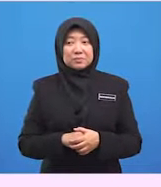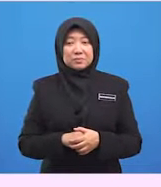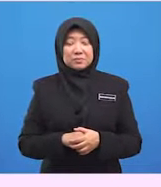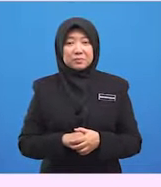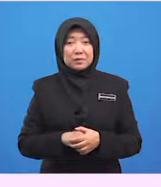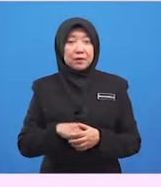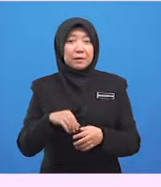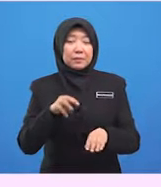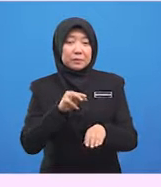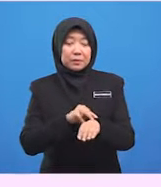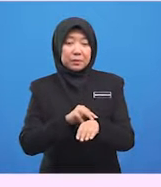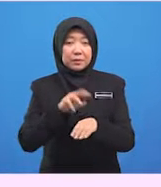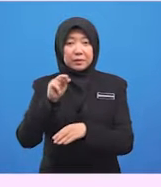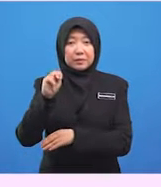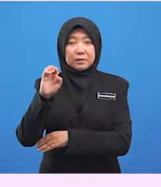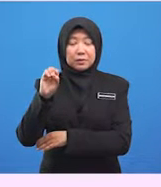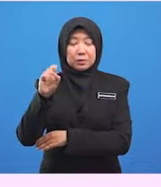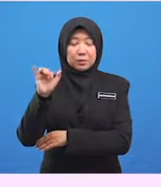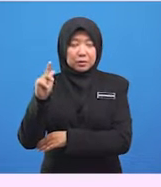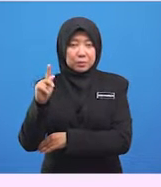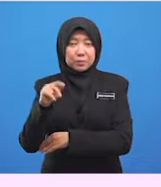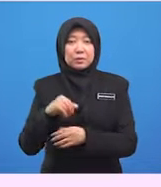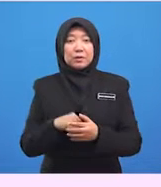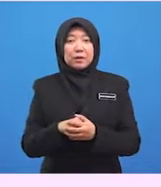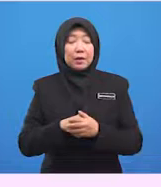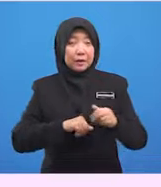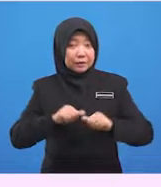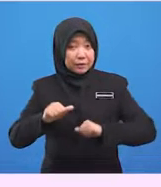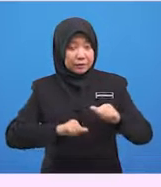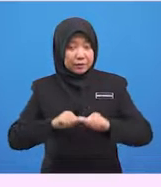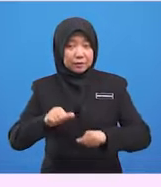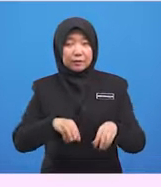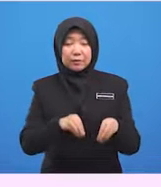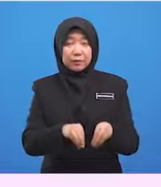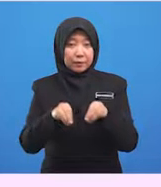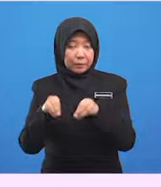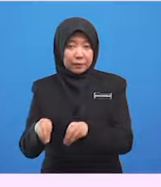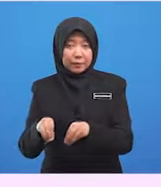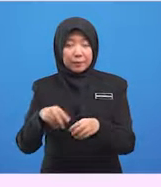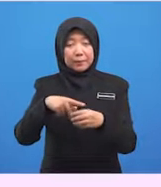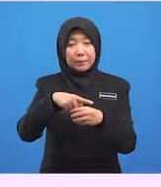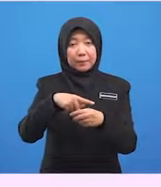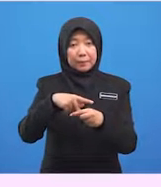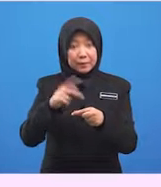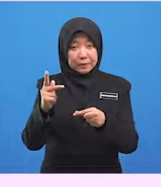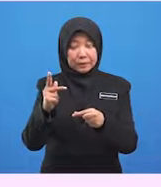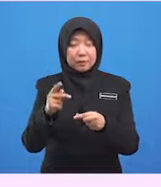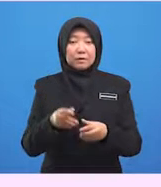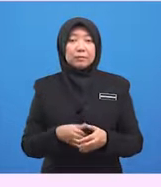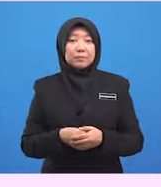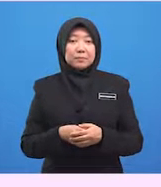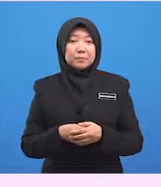pada zaman neolitik bule Eti penanaman padi dijalankan oleh manusia